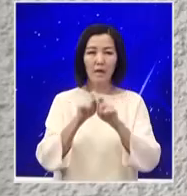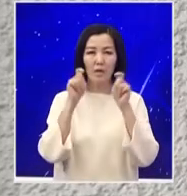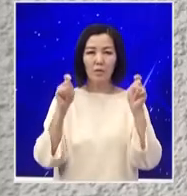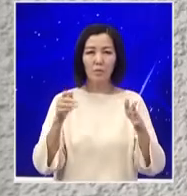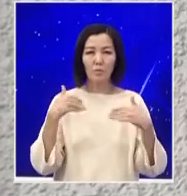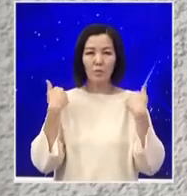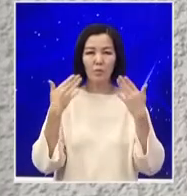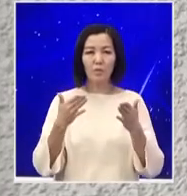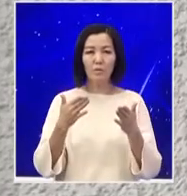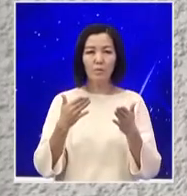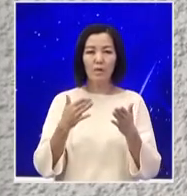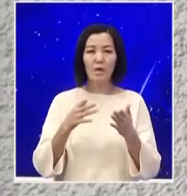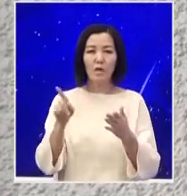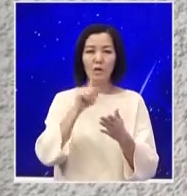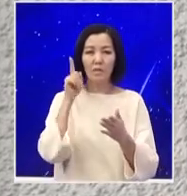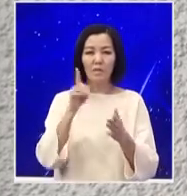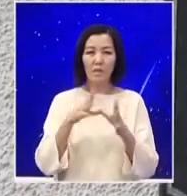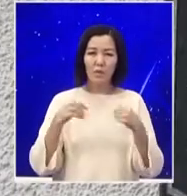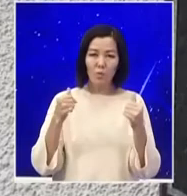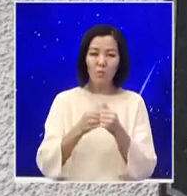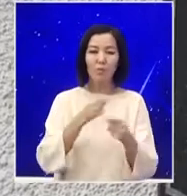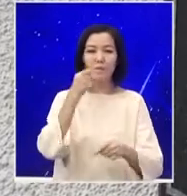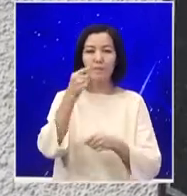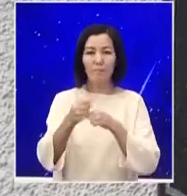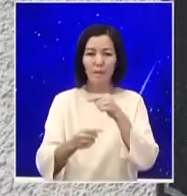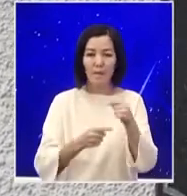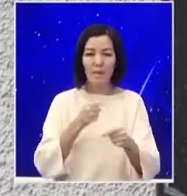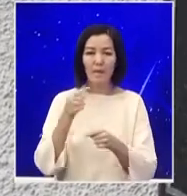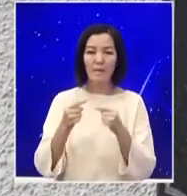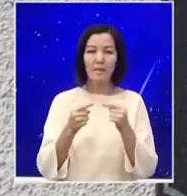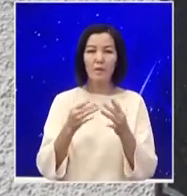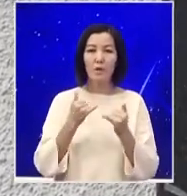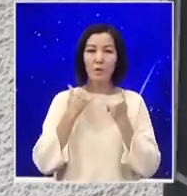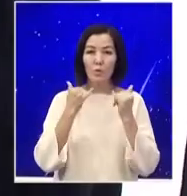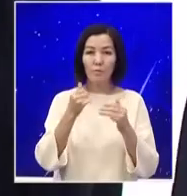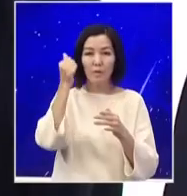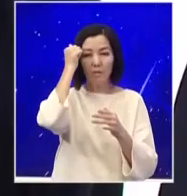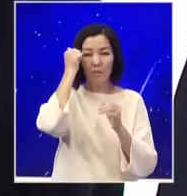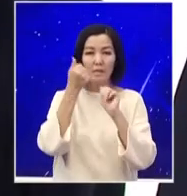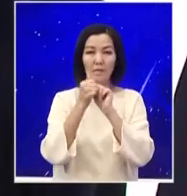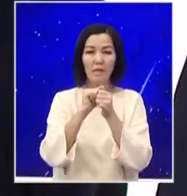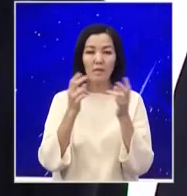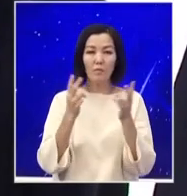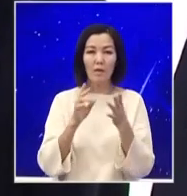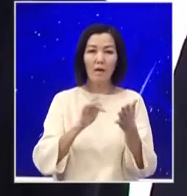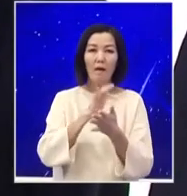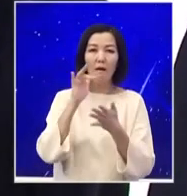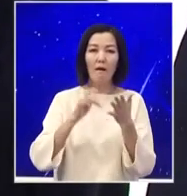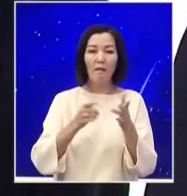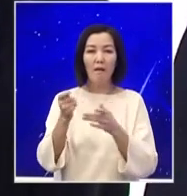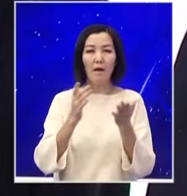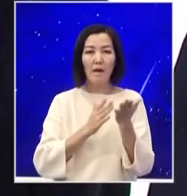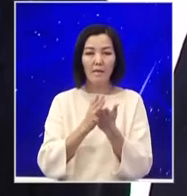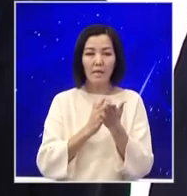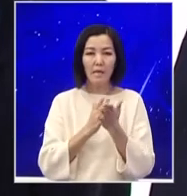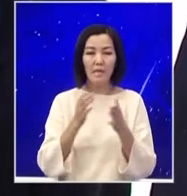Бұл балалардың артында қалған ізін жасап атқан құрмет деп айтуға болады. Осының бастамашы болған қалалық ардагерлер